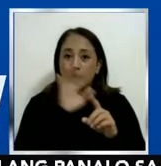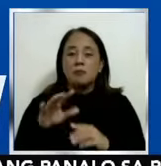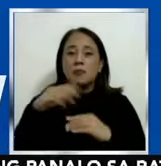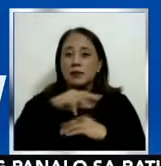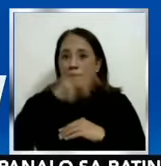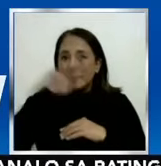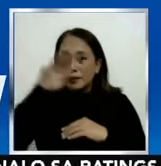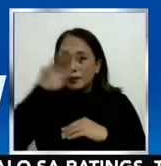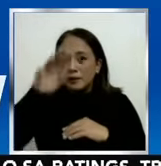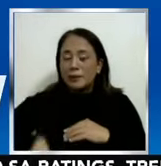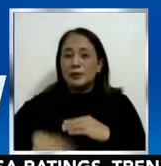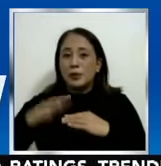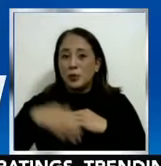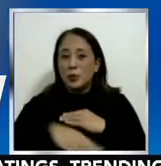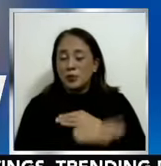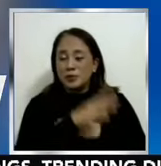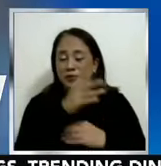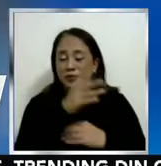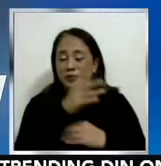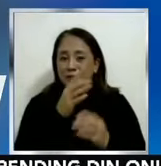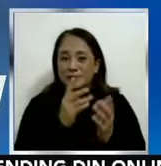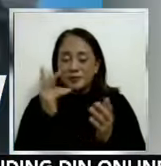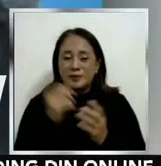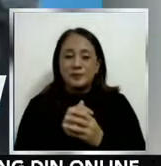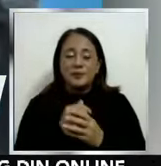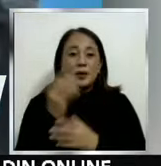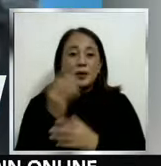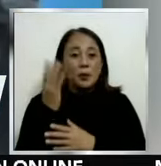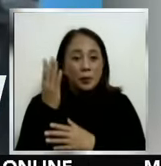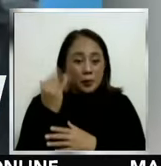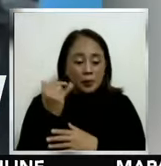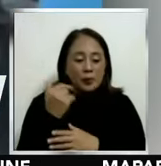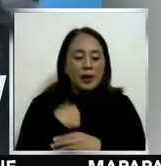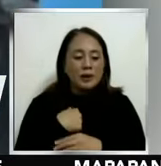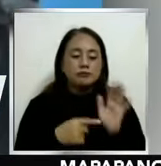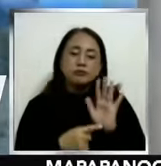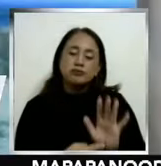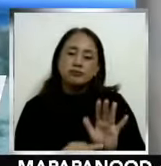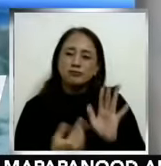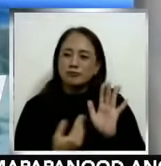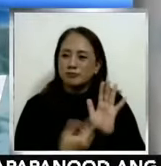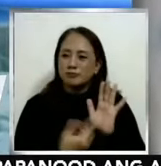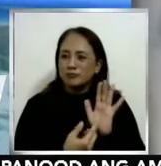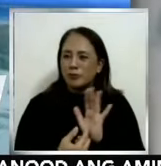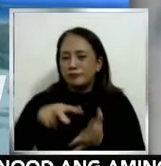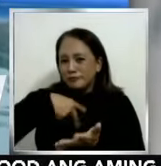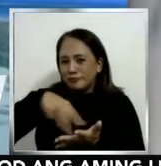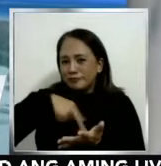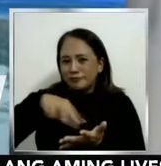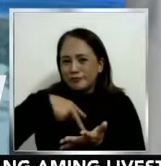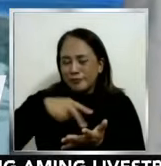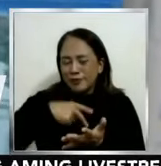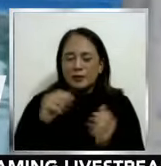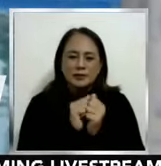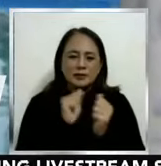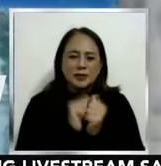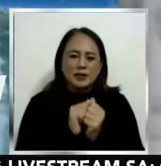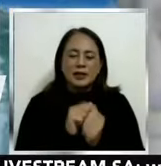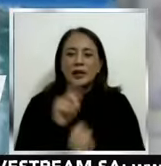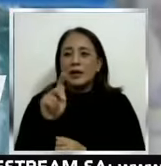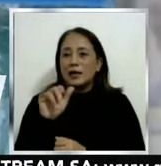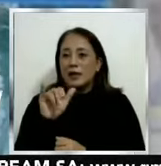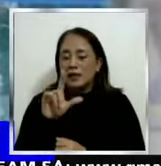Dayang Salaknib, Rochelle Pangilinan, na nagpakitang gilas pa sa pagsayaw. Nakisaya din sina Kylie Padilla at